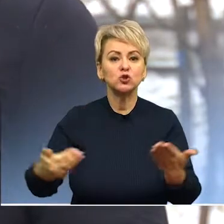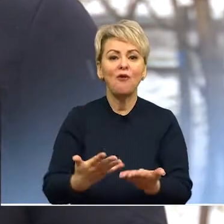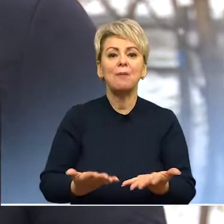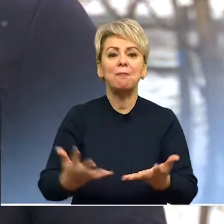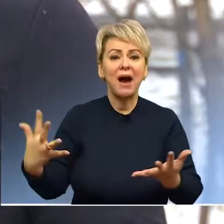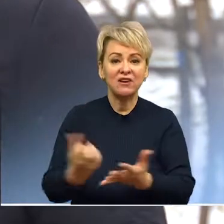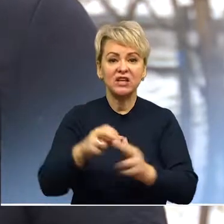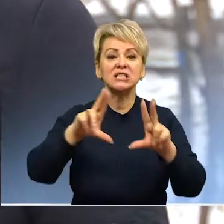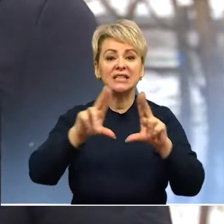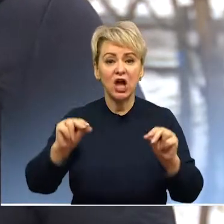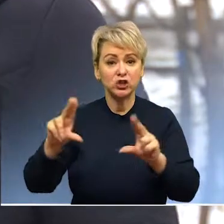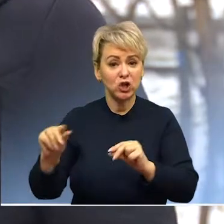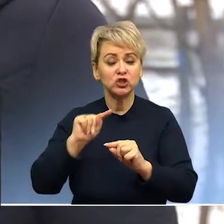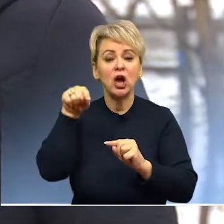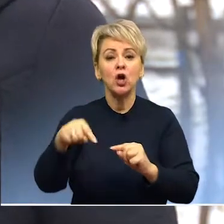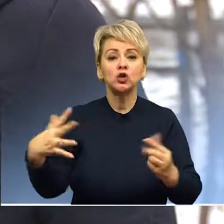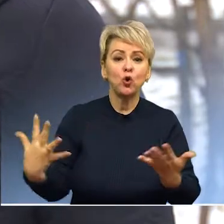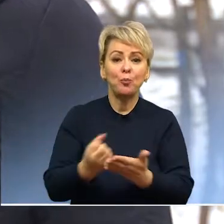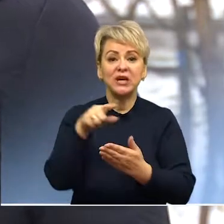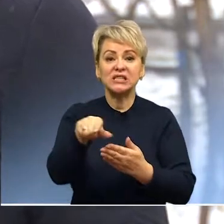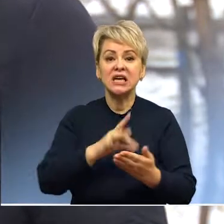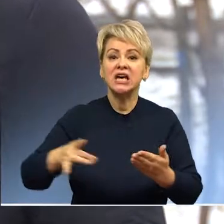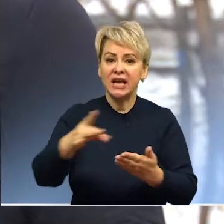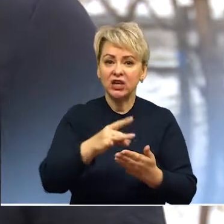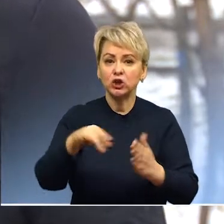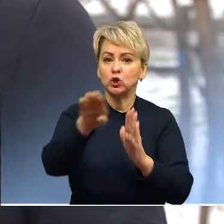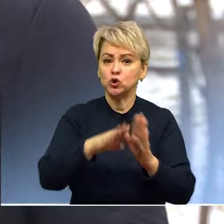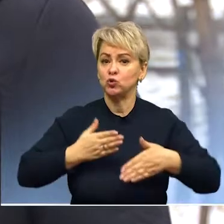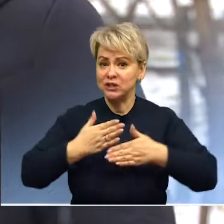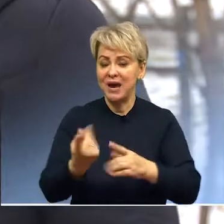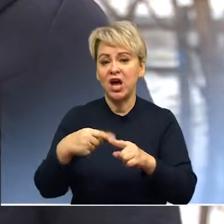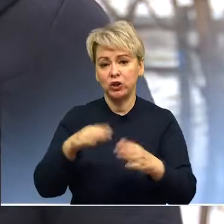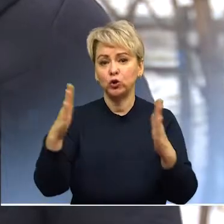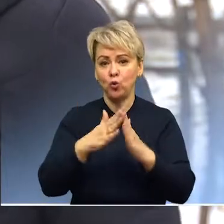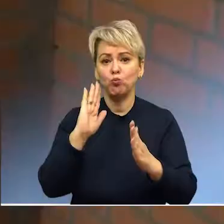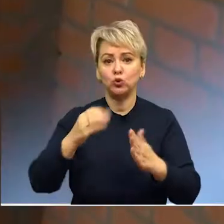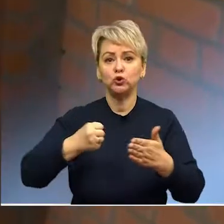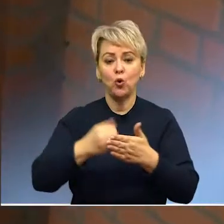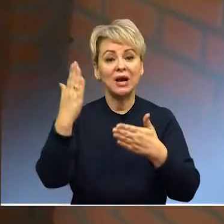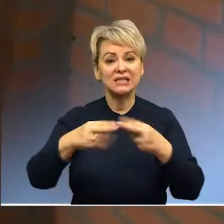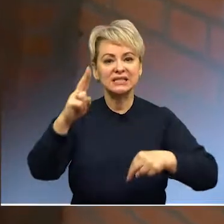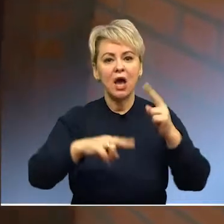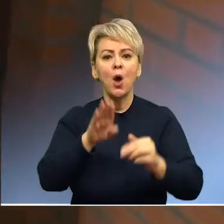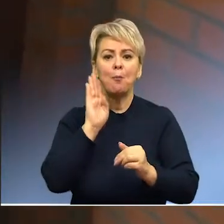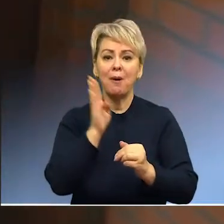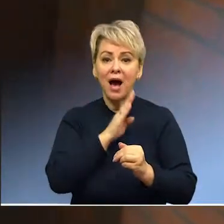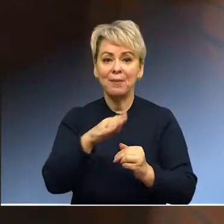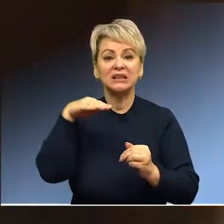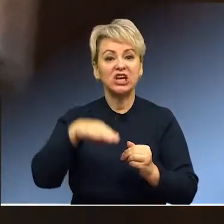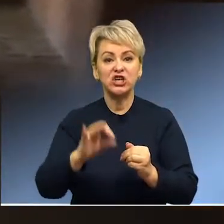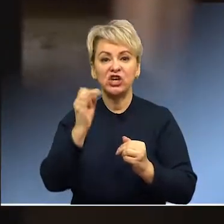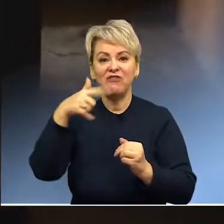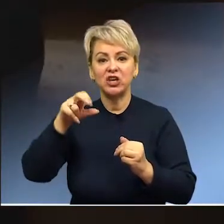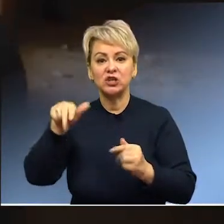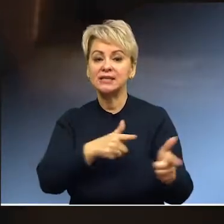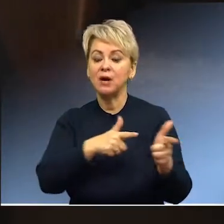появилась надежда отпраздновать новоселье. Благодаря региональным субсидиям этот долгострой будет достроен». Многодетная мама Татьяна